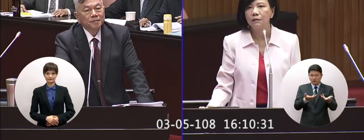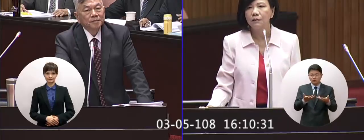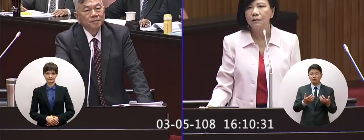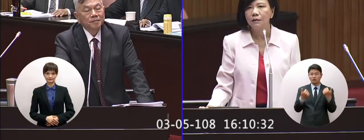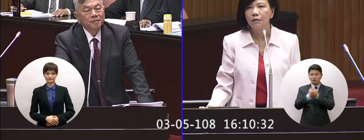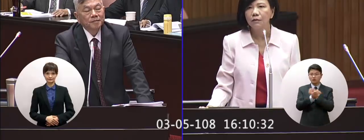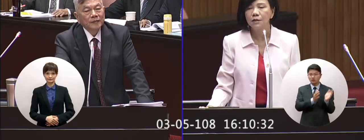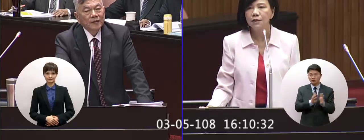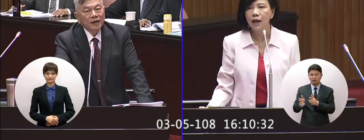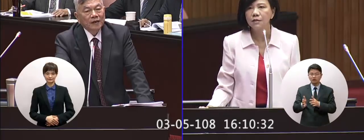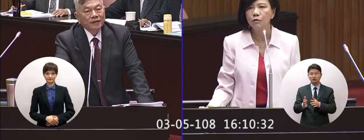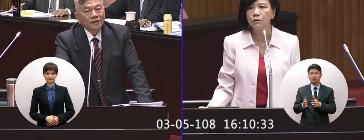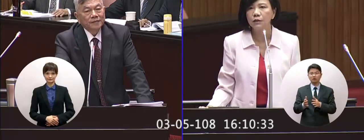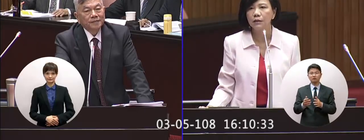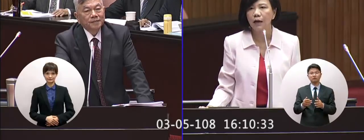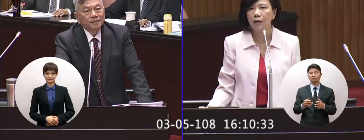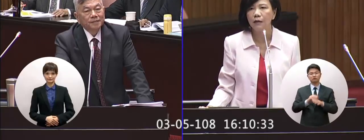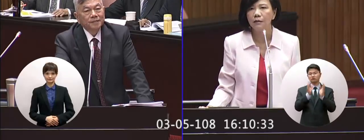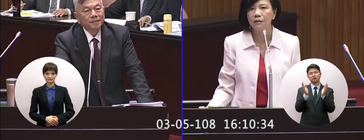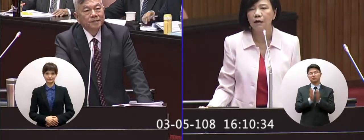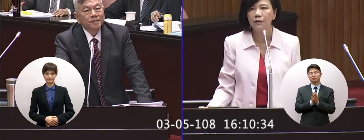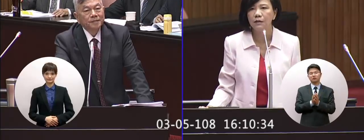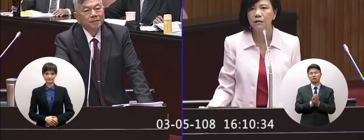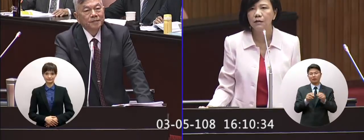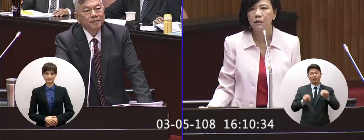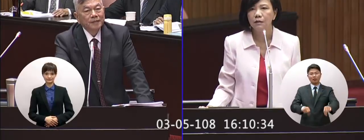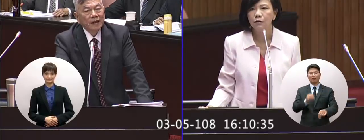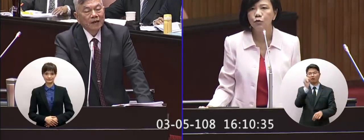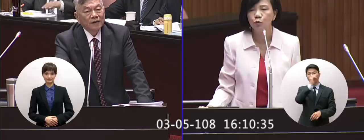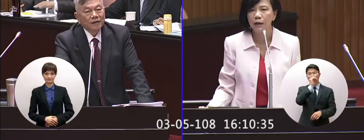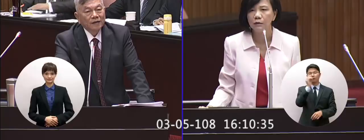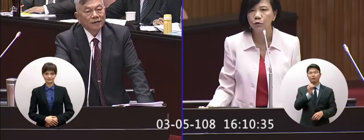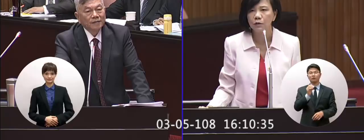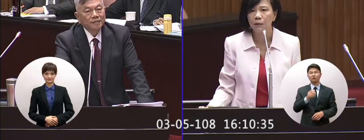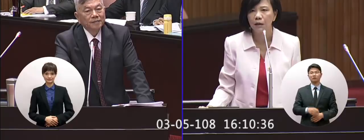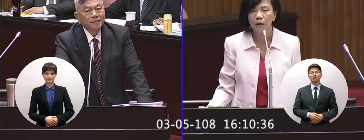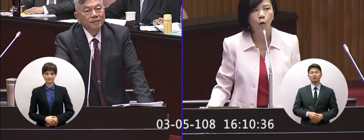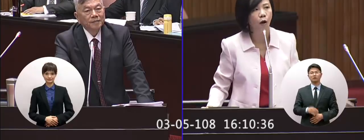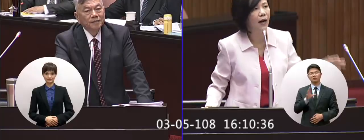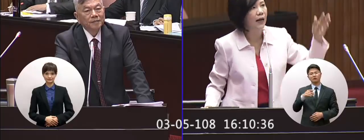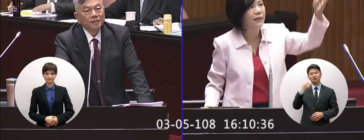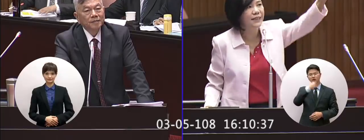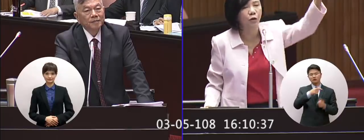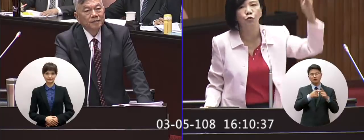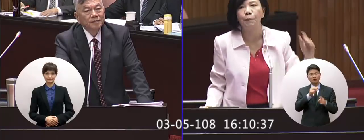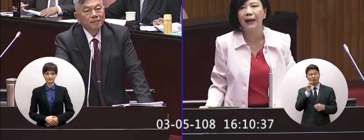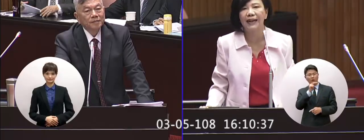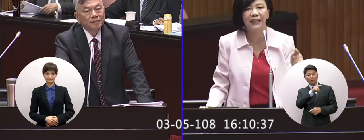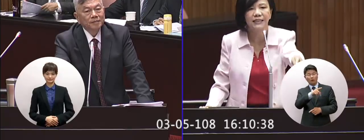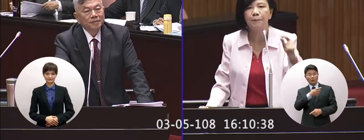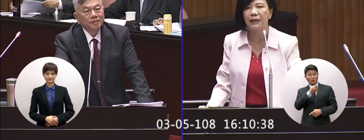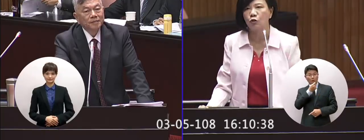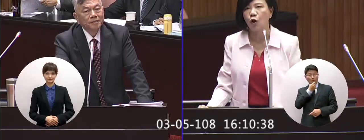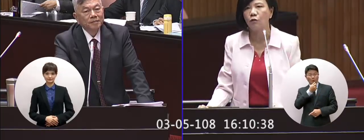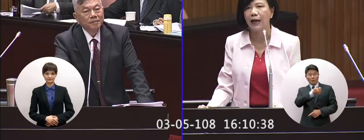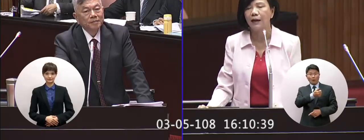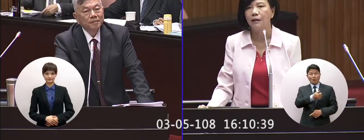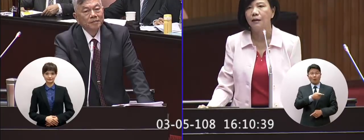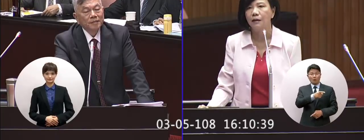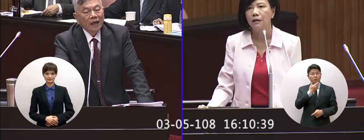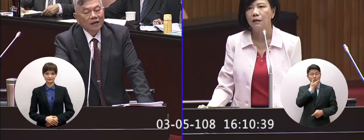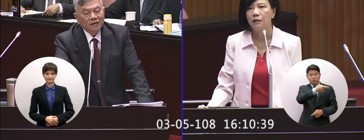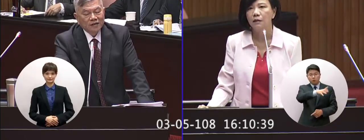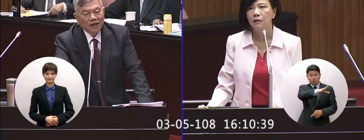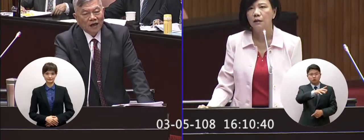到。这些海事工程的台湾人有一句话叫做什么？看人咧食牛排，咱咧食便当